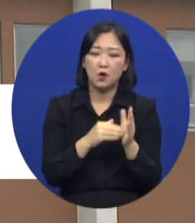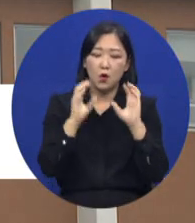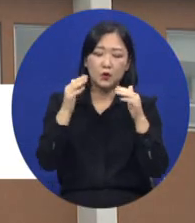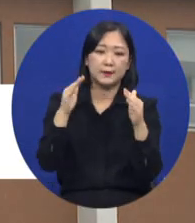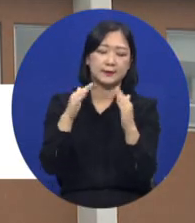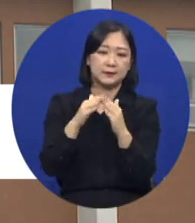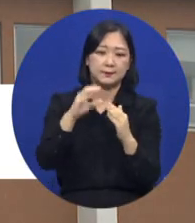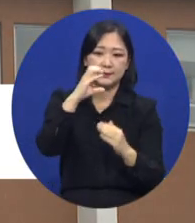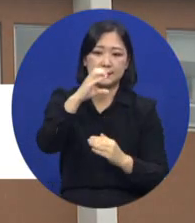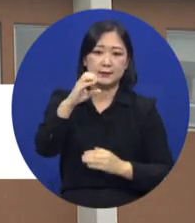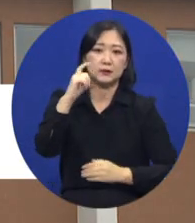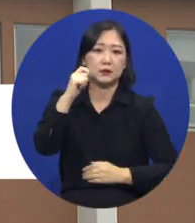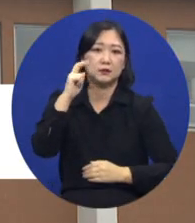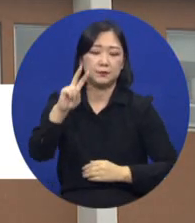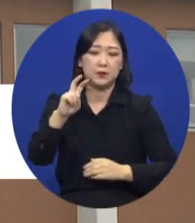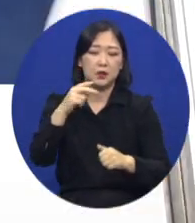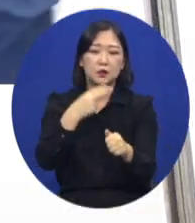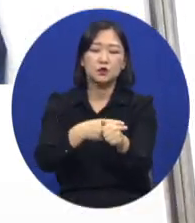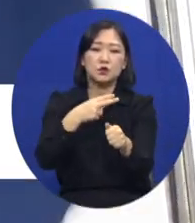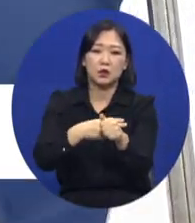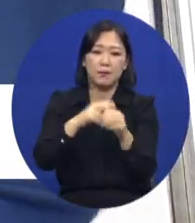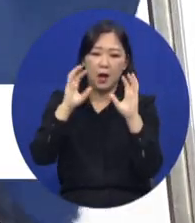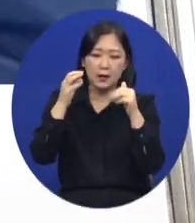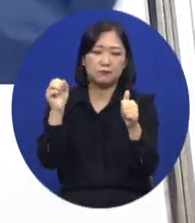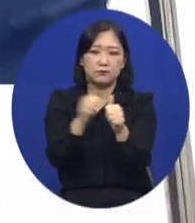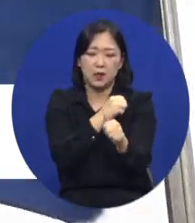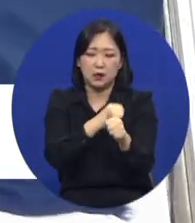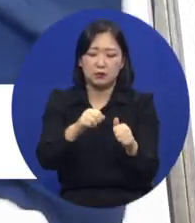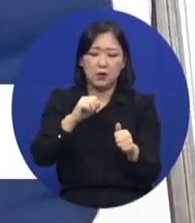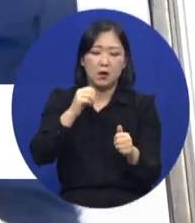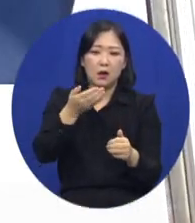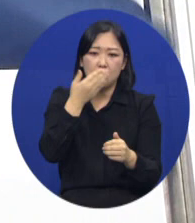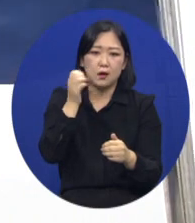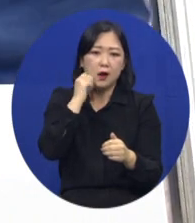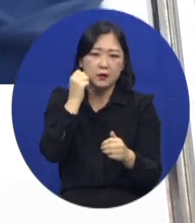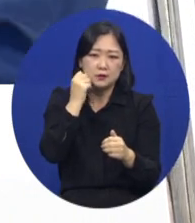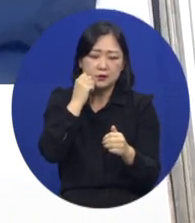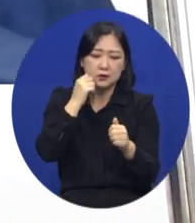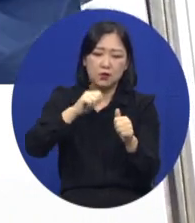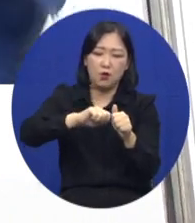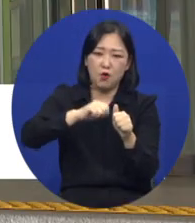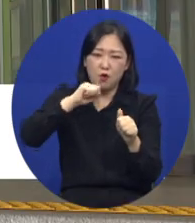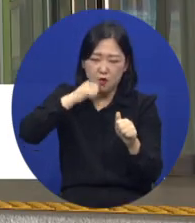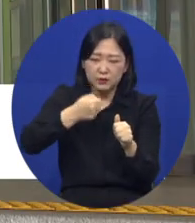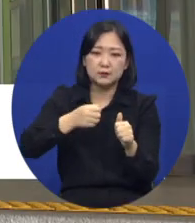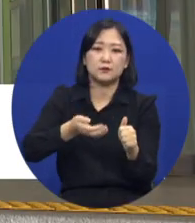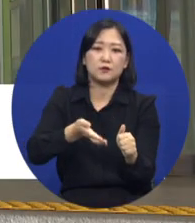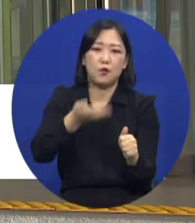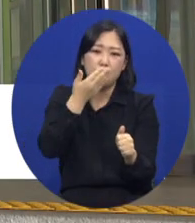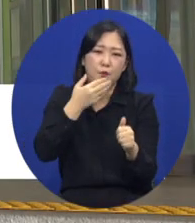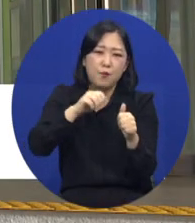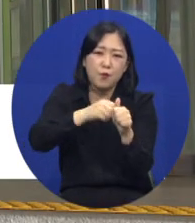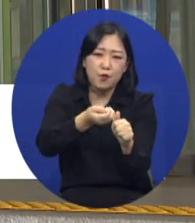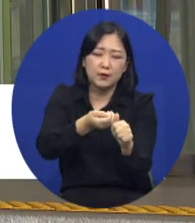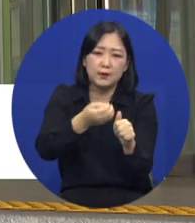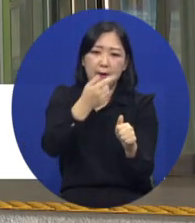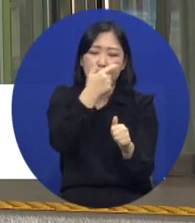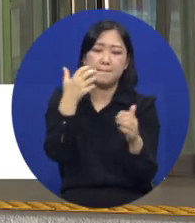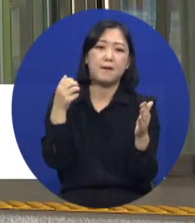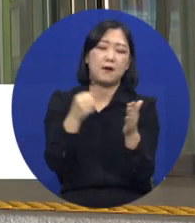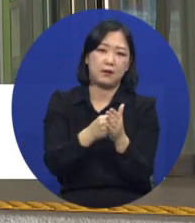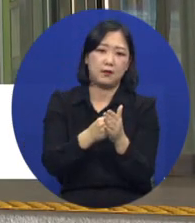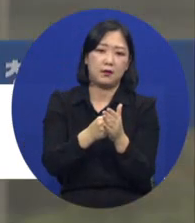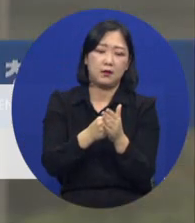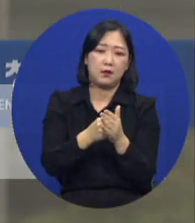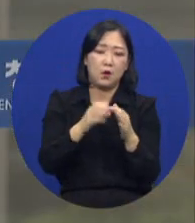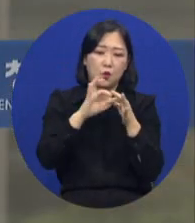어린이집 CCTV에 A교사가 원아를 때리고 간식을 억지로 먹이는 장면 등이 담긴 것으로 파악됐는데